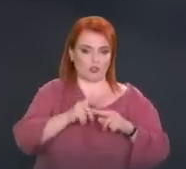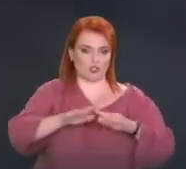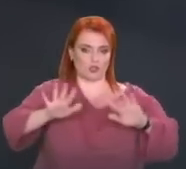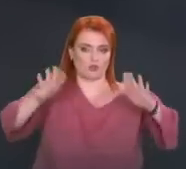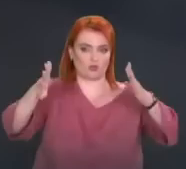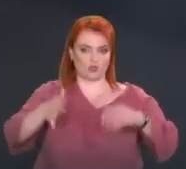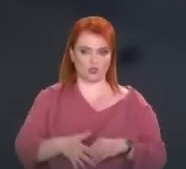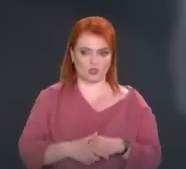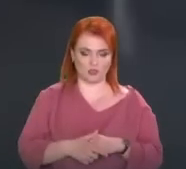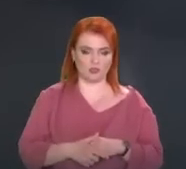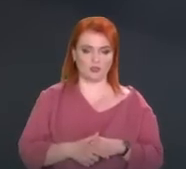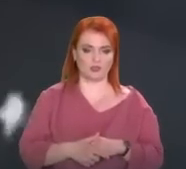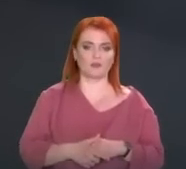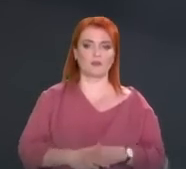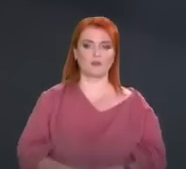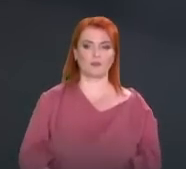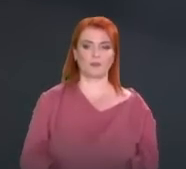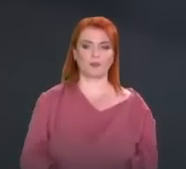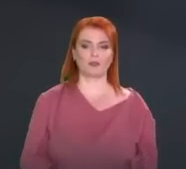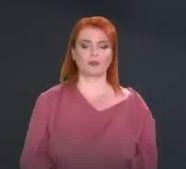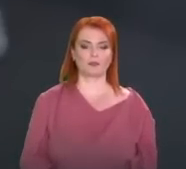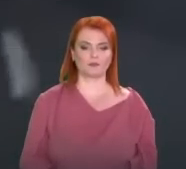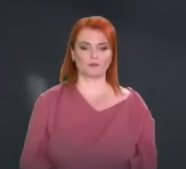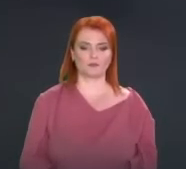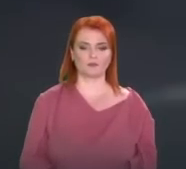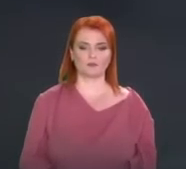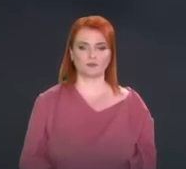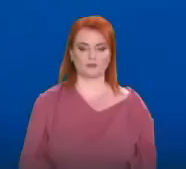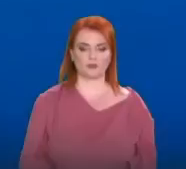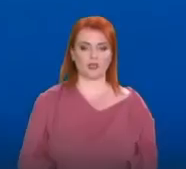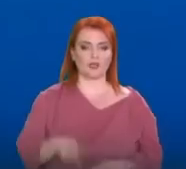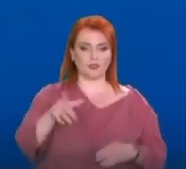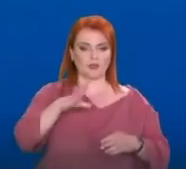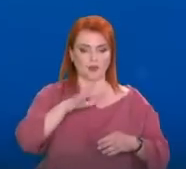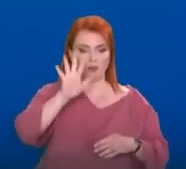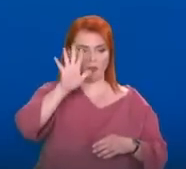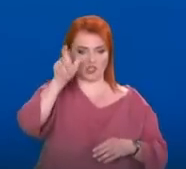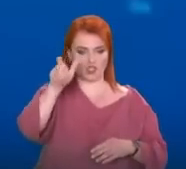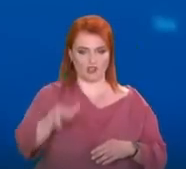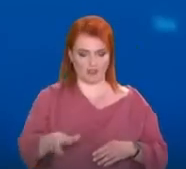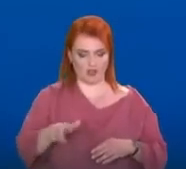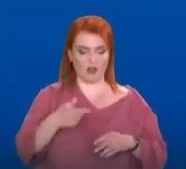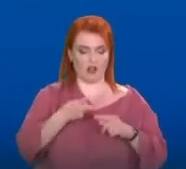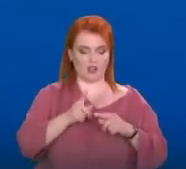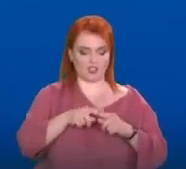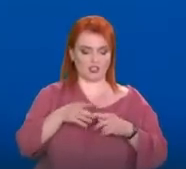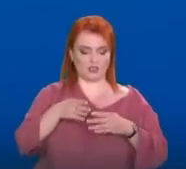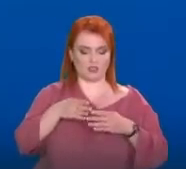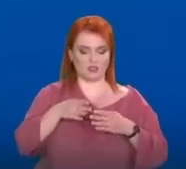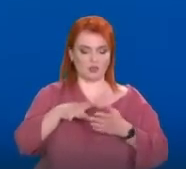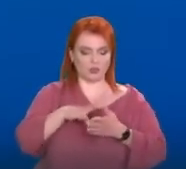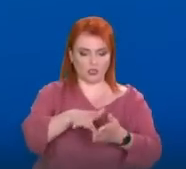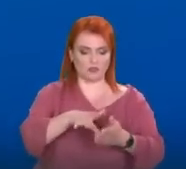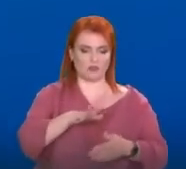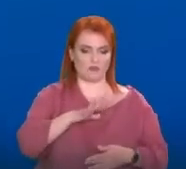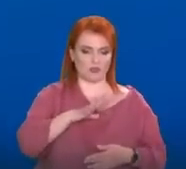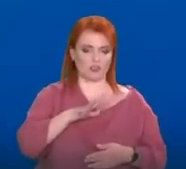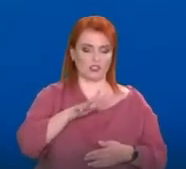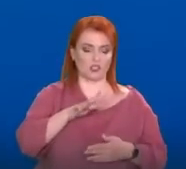fost implicată și nava Polar Prince, vasul de pe care a plecat micul submersibil de turism. Chiar dacă o astfel de anchetă durează de